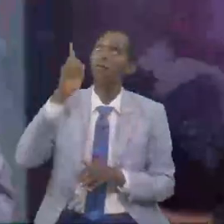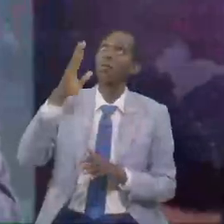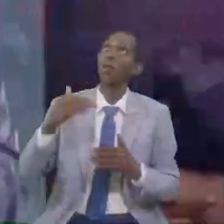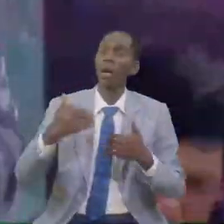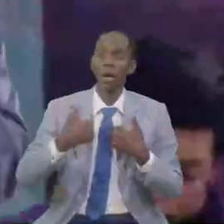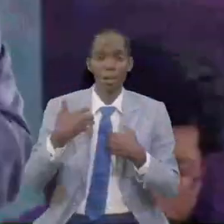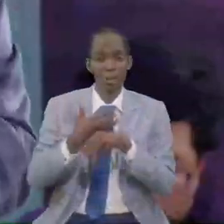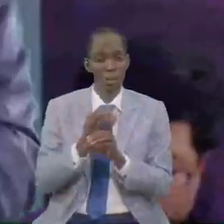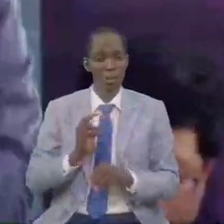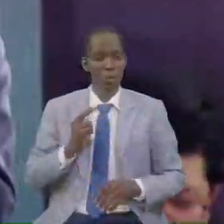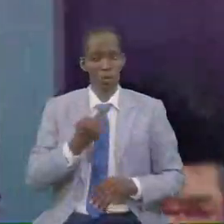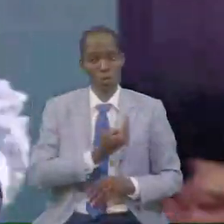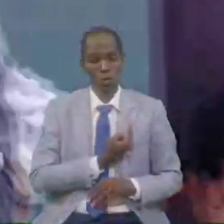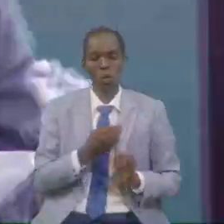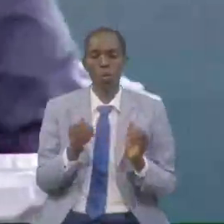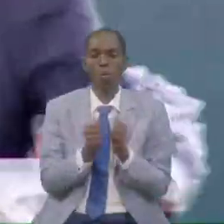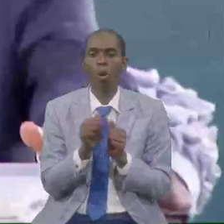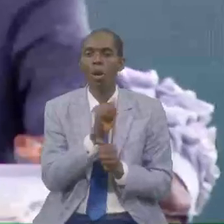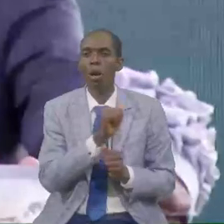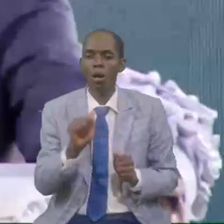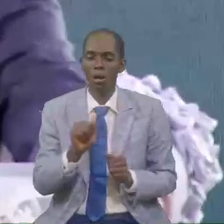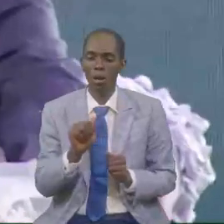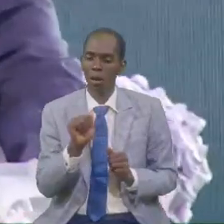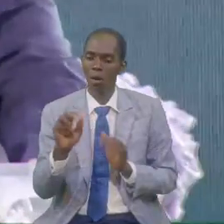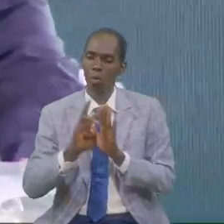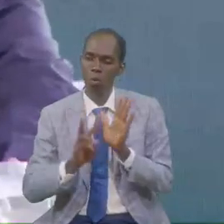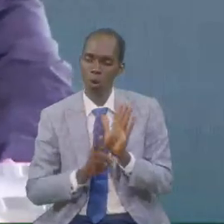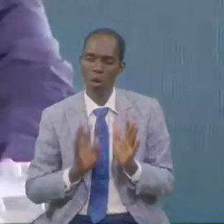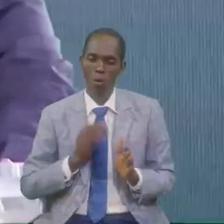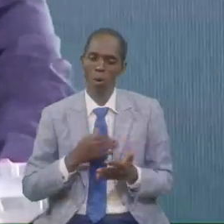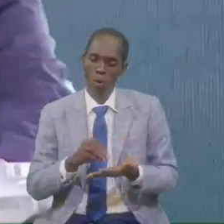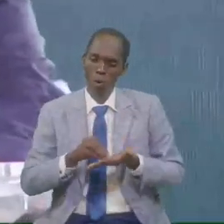Dieu nous a tellement créés, nous avons une volonté.